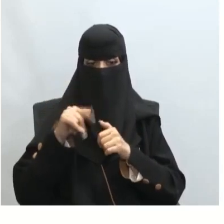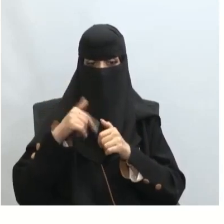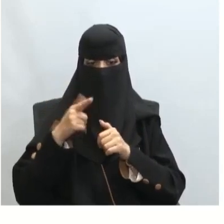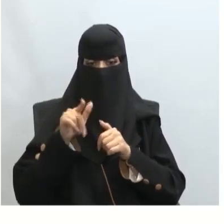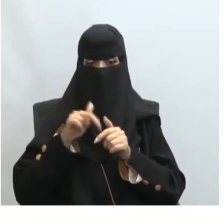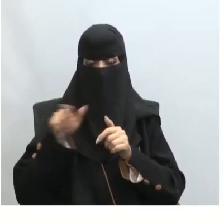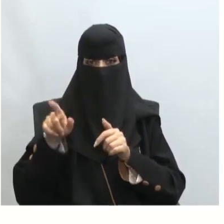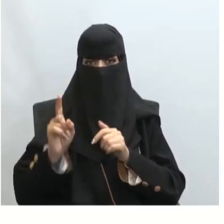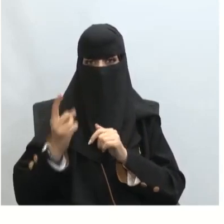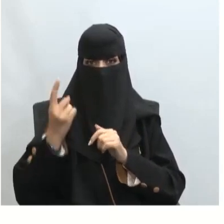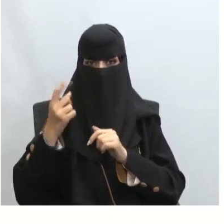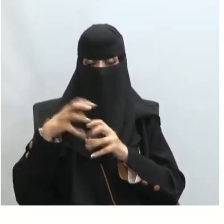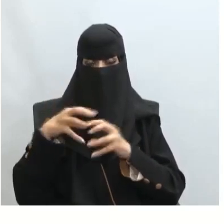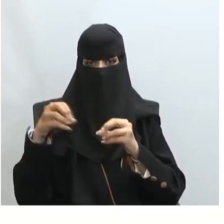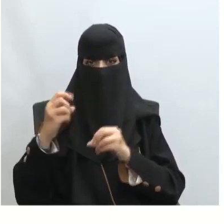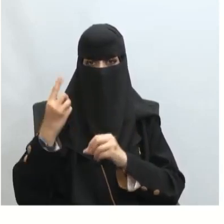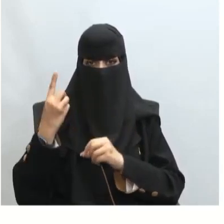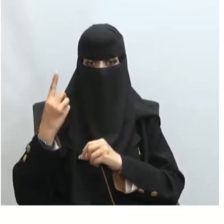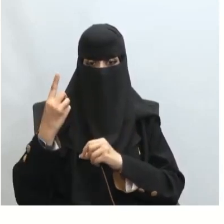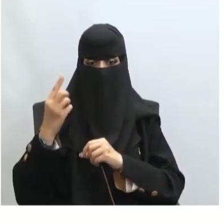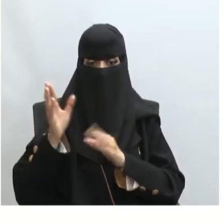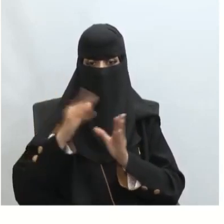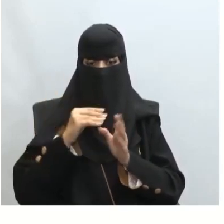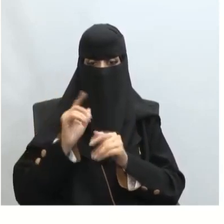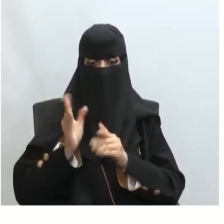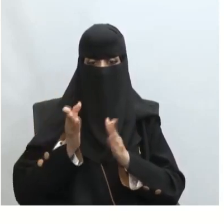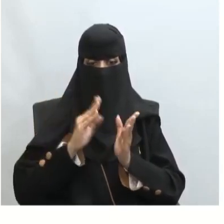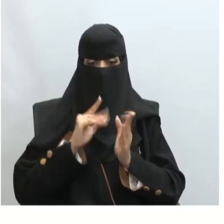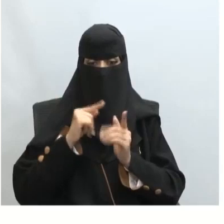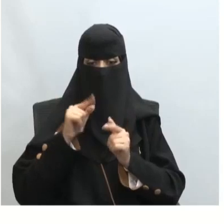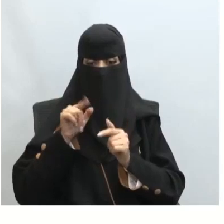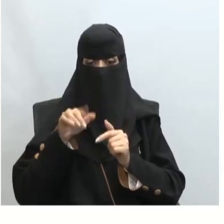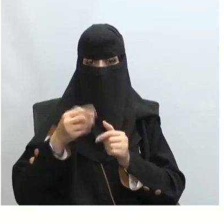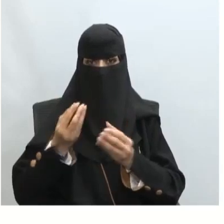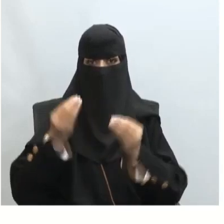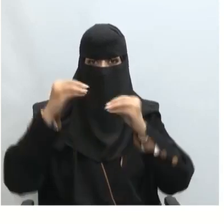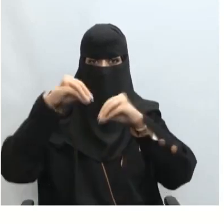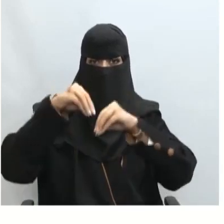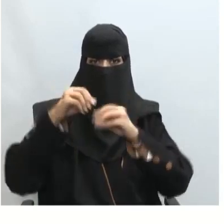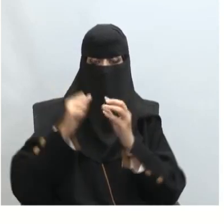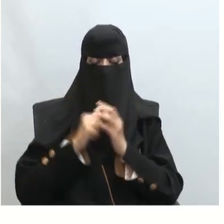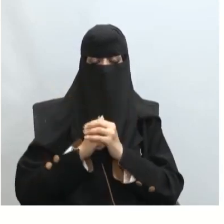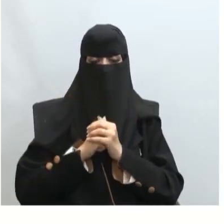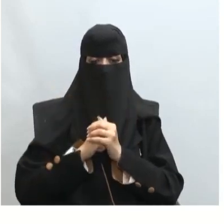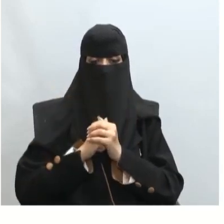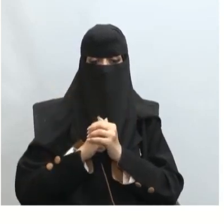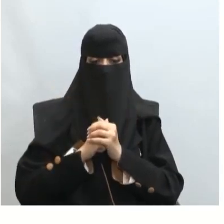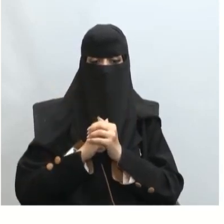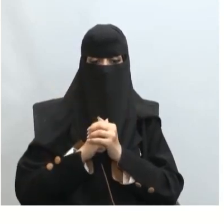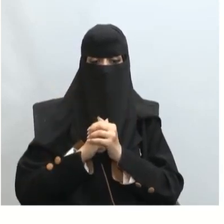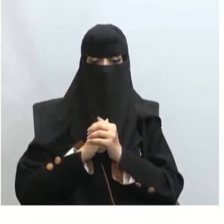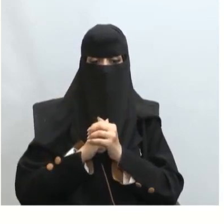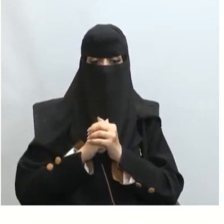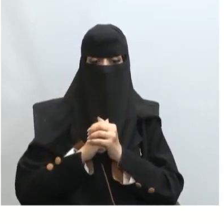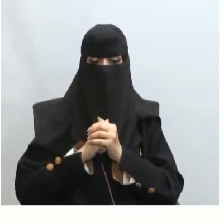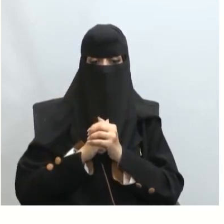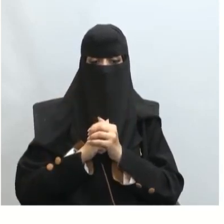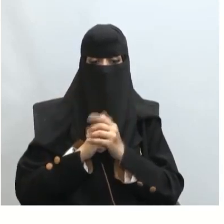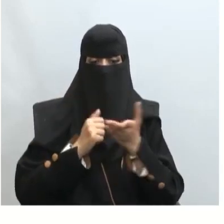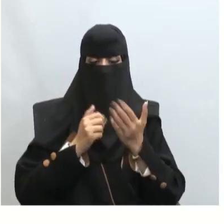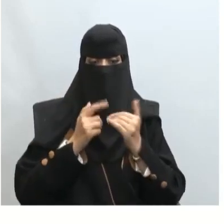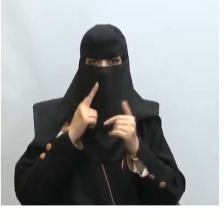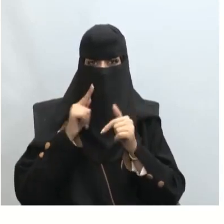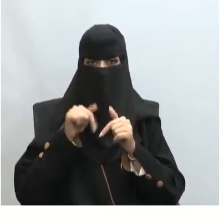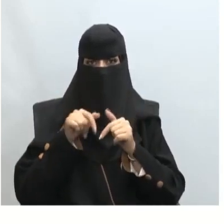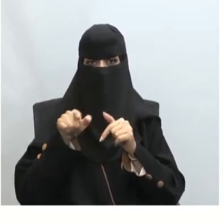واصبح فقط اللي هو احاديه فهنا نقول ان التفاعل تفاعل اضافه التفاعل الثاني